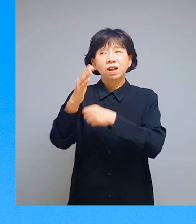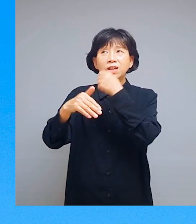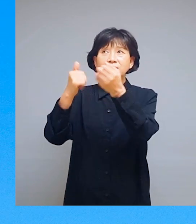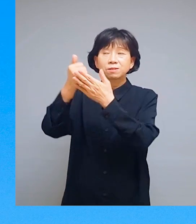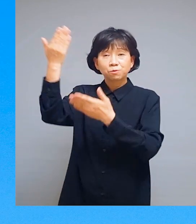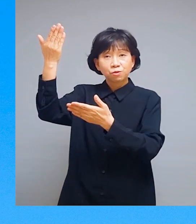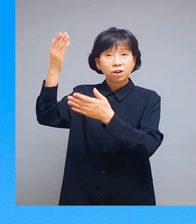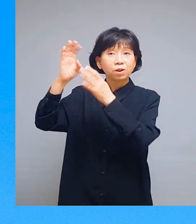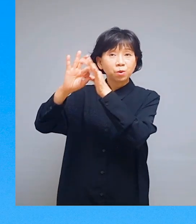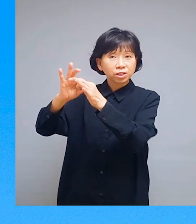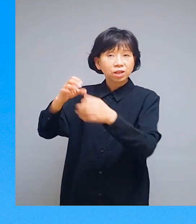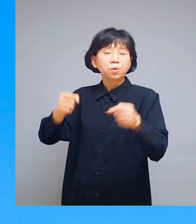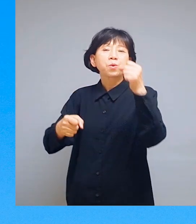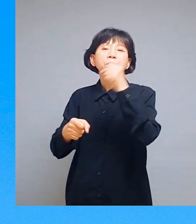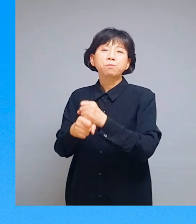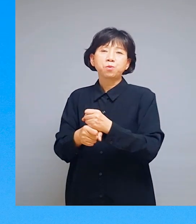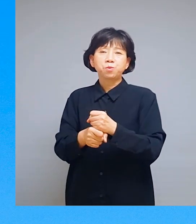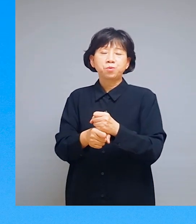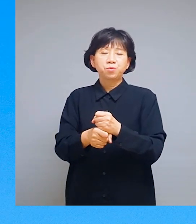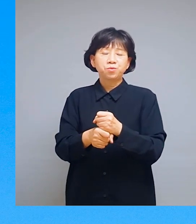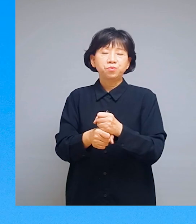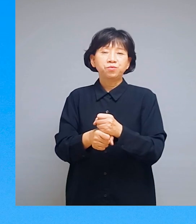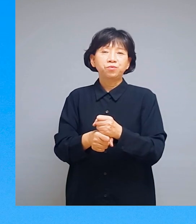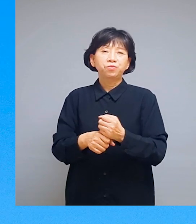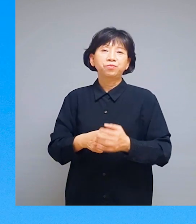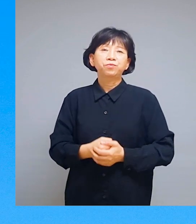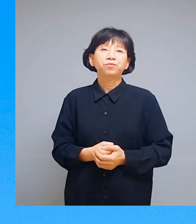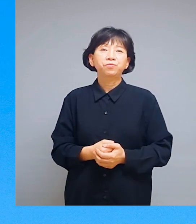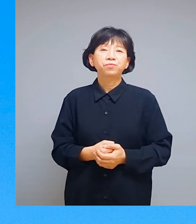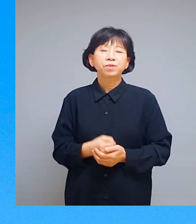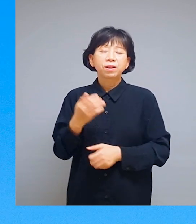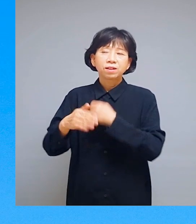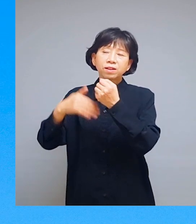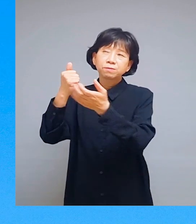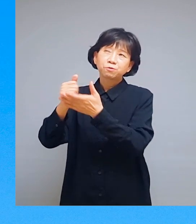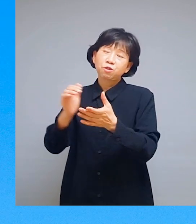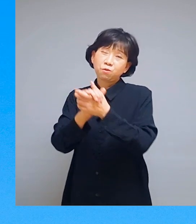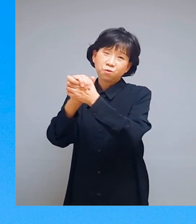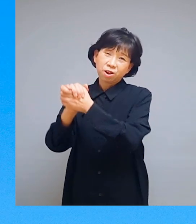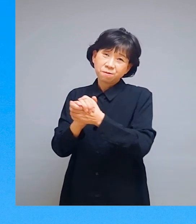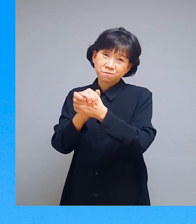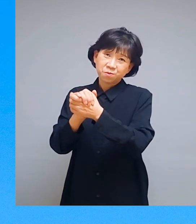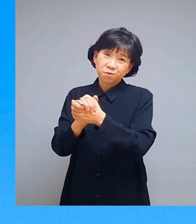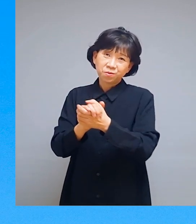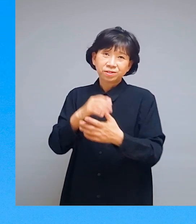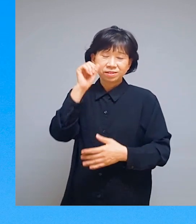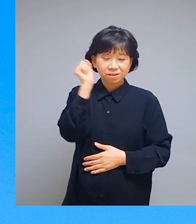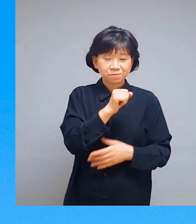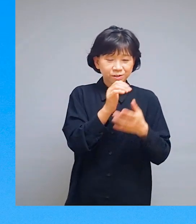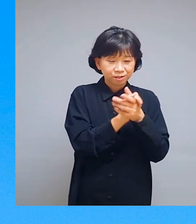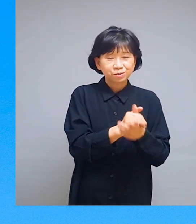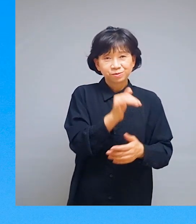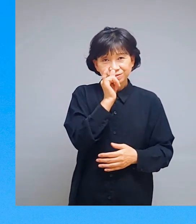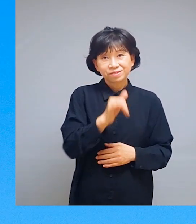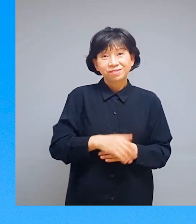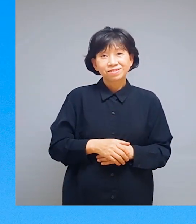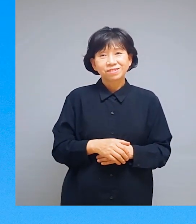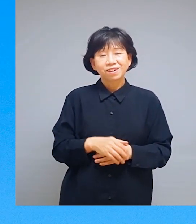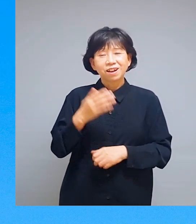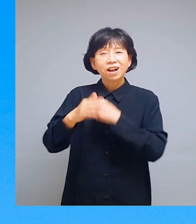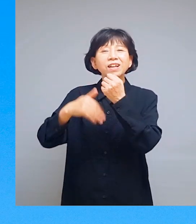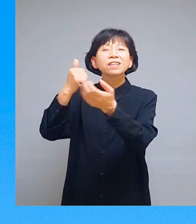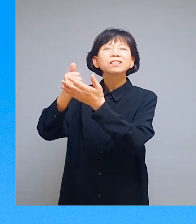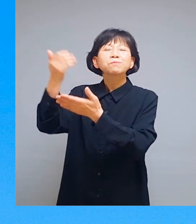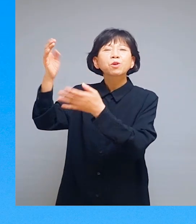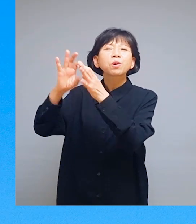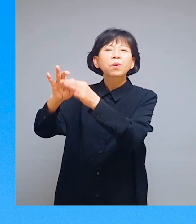하나님과의 관계가 회복되시기를 바랍니다. 요즘 하나님과 화목하시라고 화목 새벽 기도에도 우리 하고 있어요. 여러분,